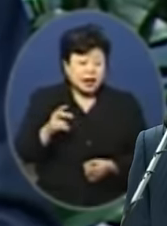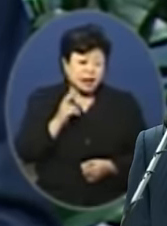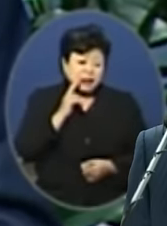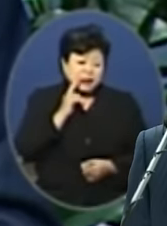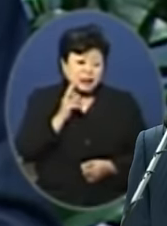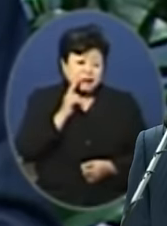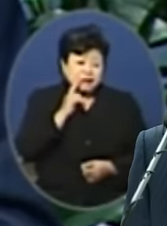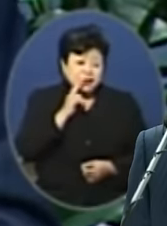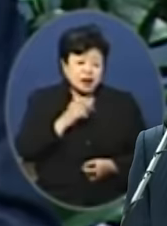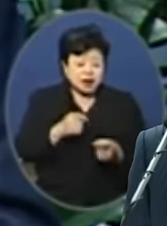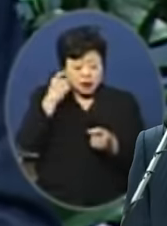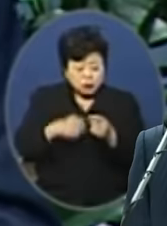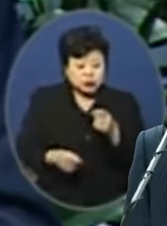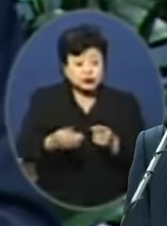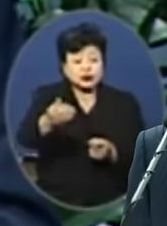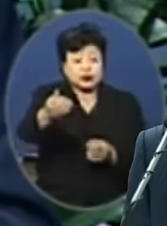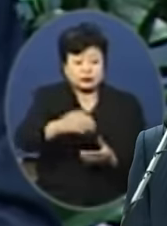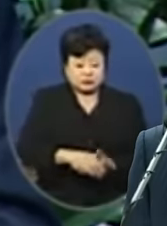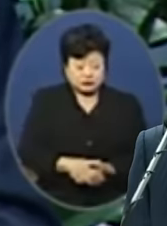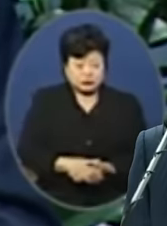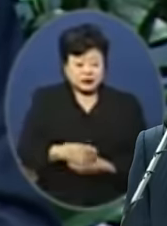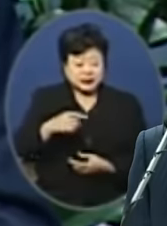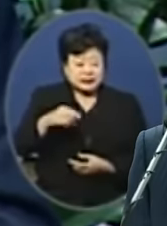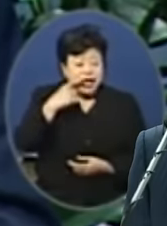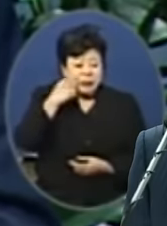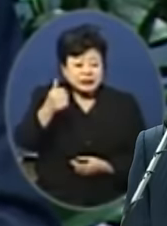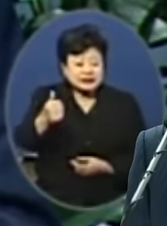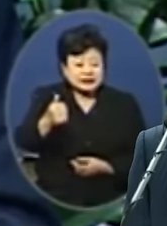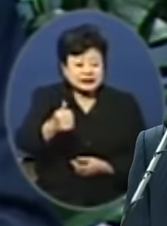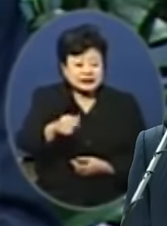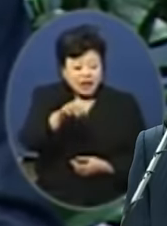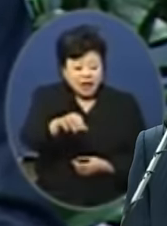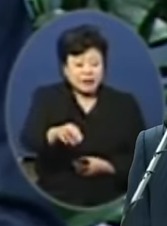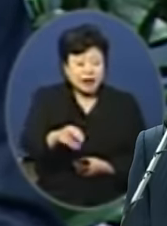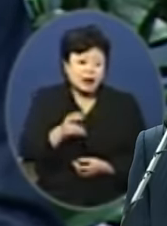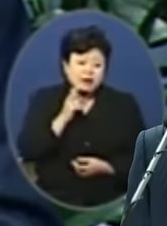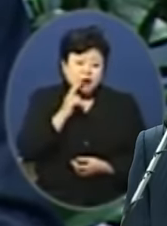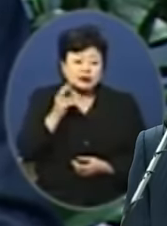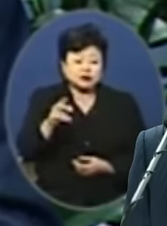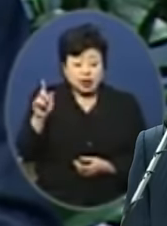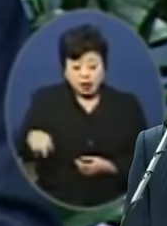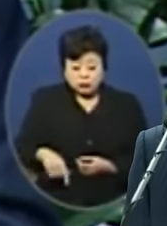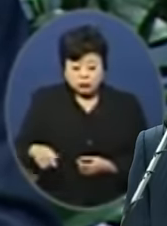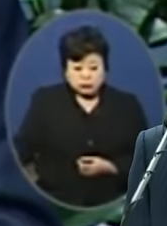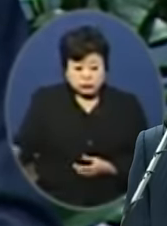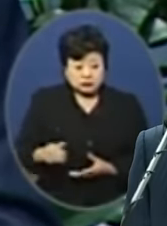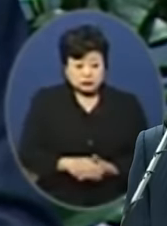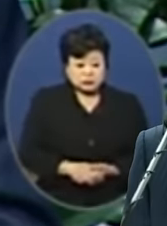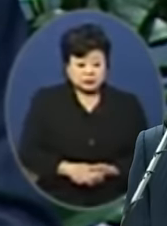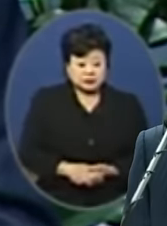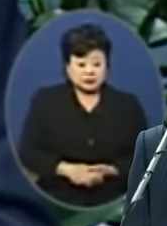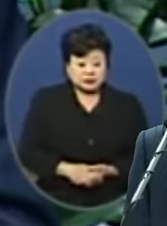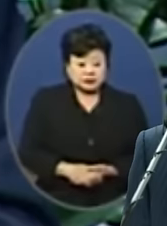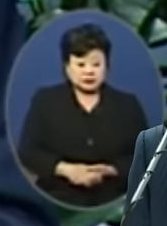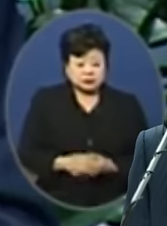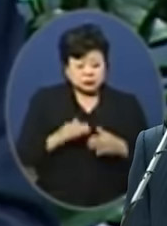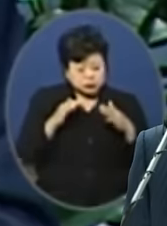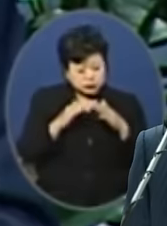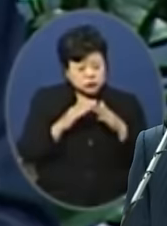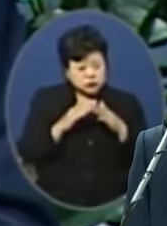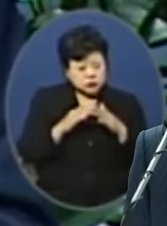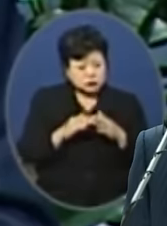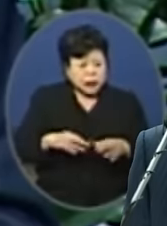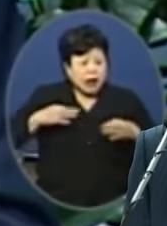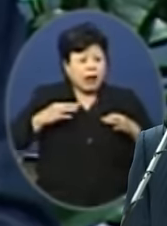담배때 불을 붙여가지고서 시아버지 영진 앞에 놓았는데 하루는 온 집안이 떠나갈